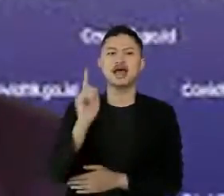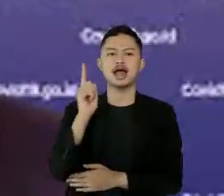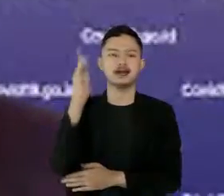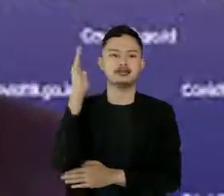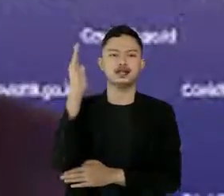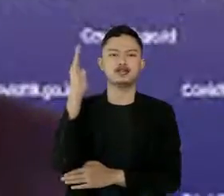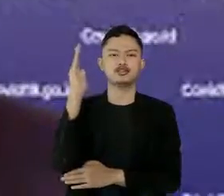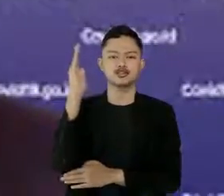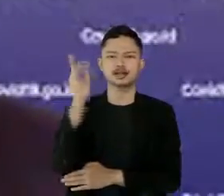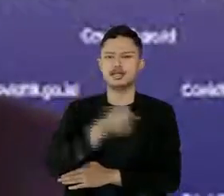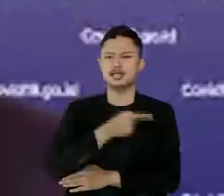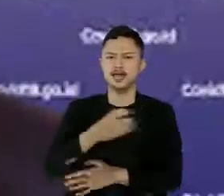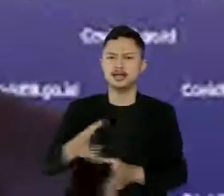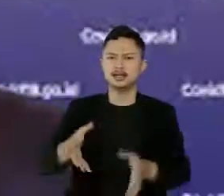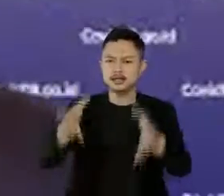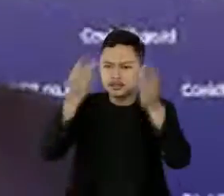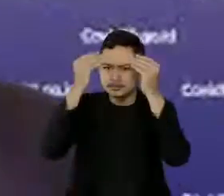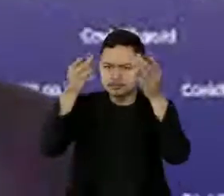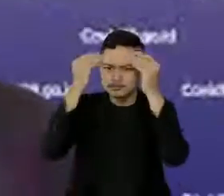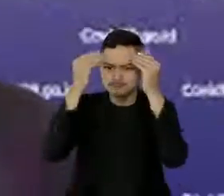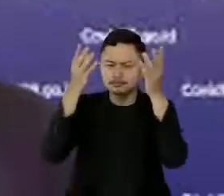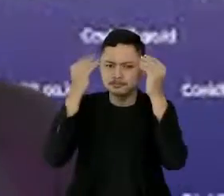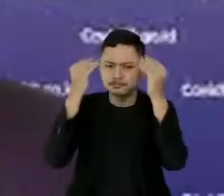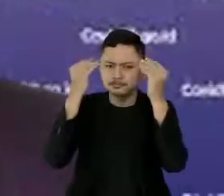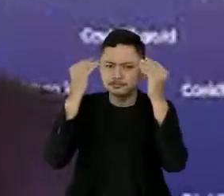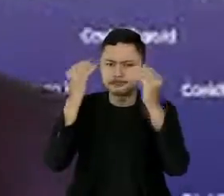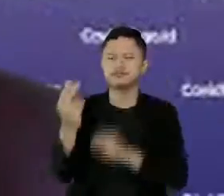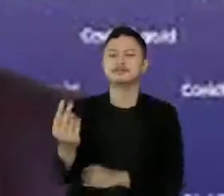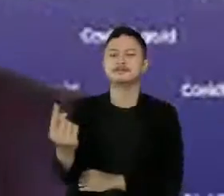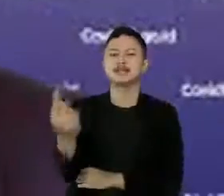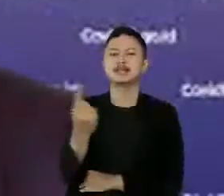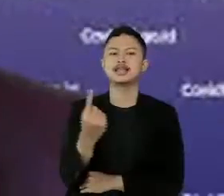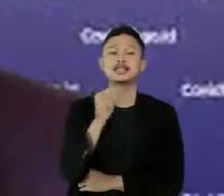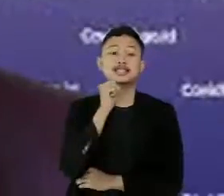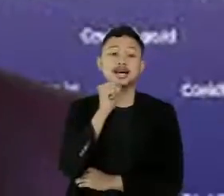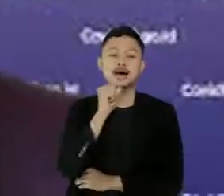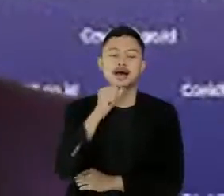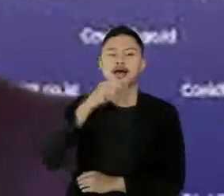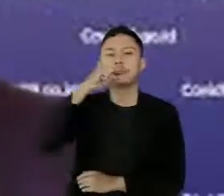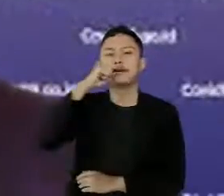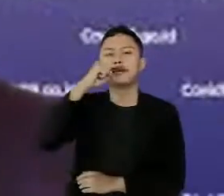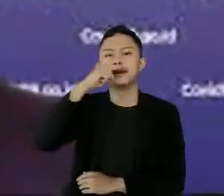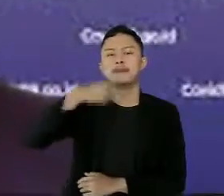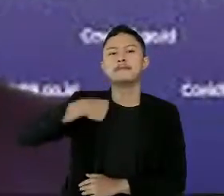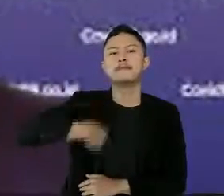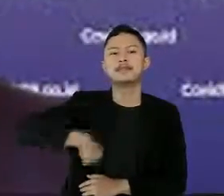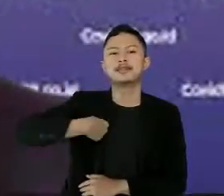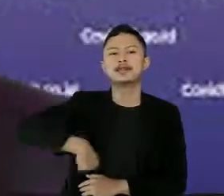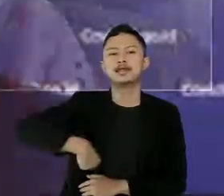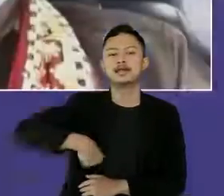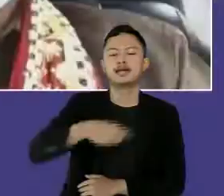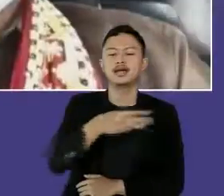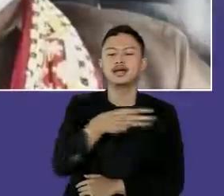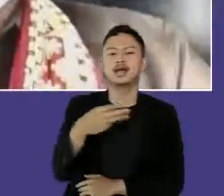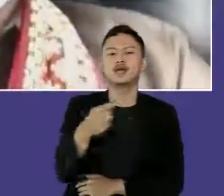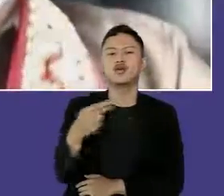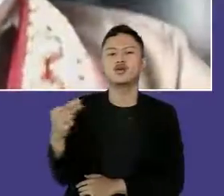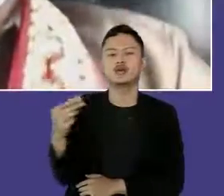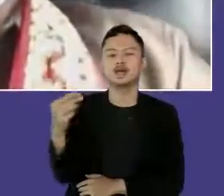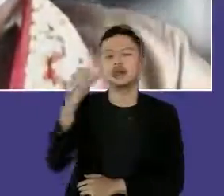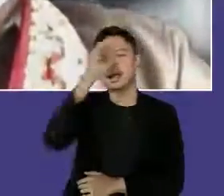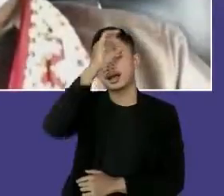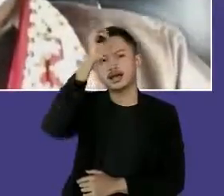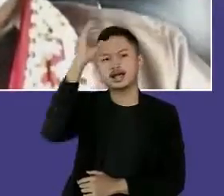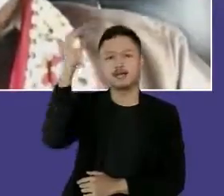bersama-sama untuk mengetahui, berdialog bersama, syukur Pak Menteri Pariwisata dan Ekonomi Kreatif, Pak